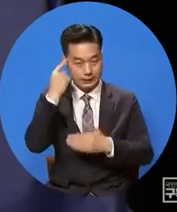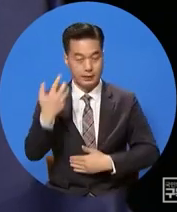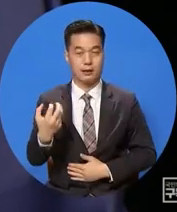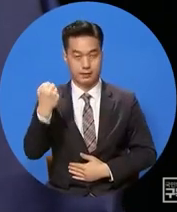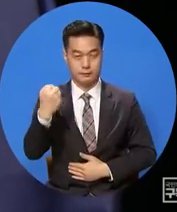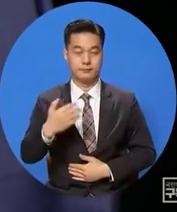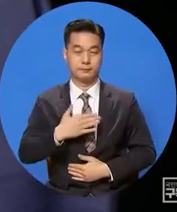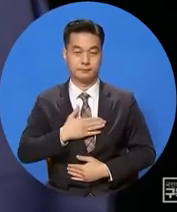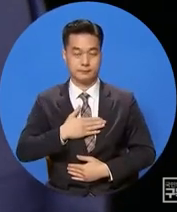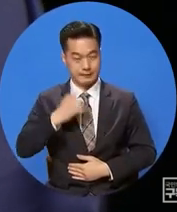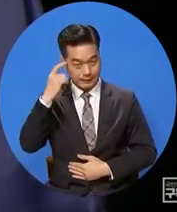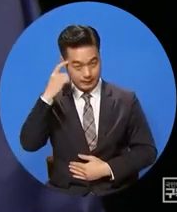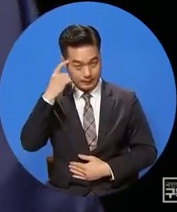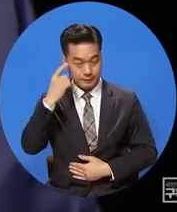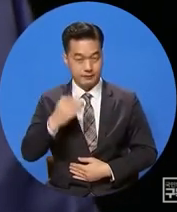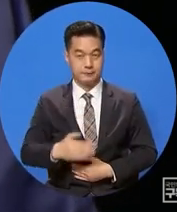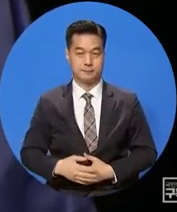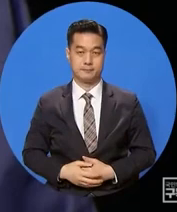생각하는데